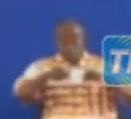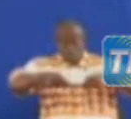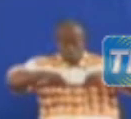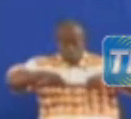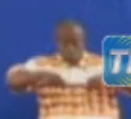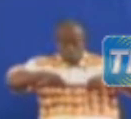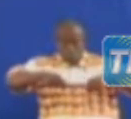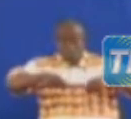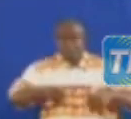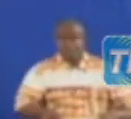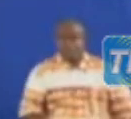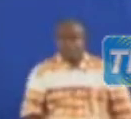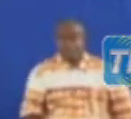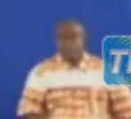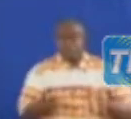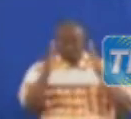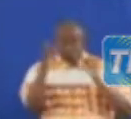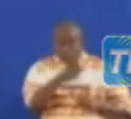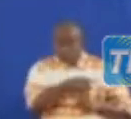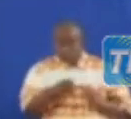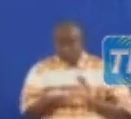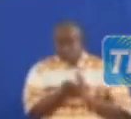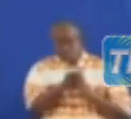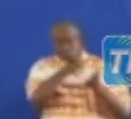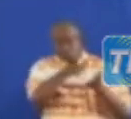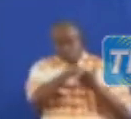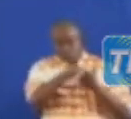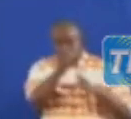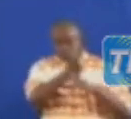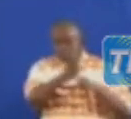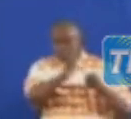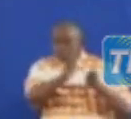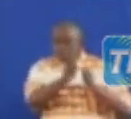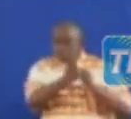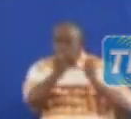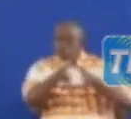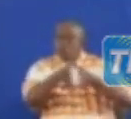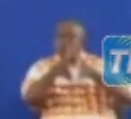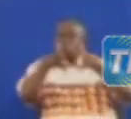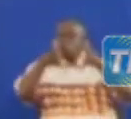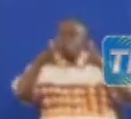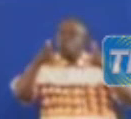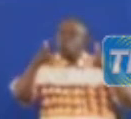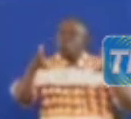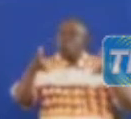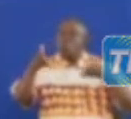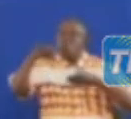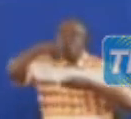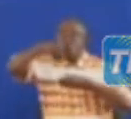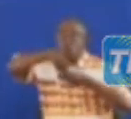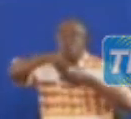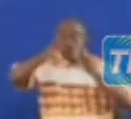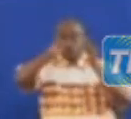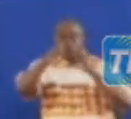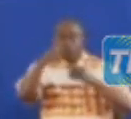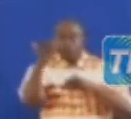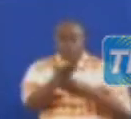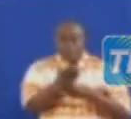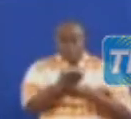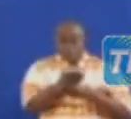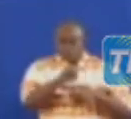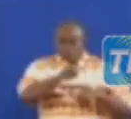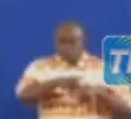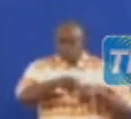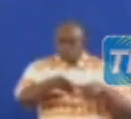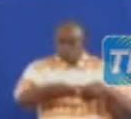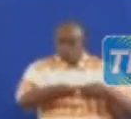2023, ambapo alielekeza kufanya marekebisho makubwa kwa kuingiza mfumo wa kibenki katika